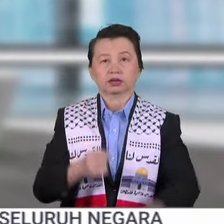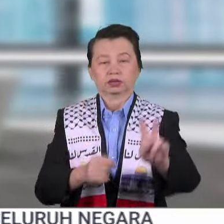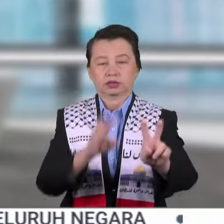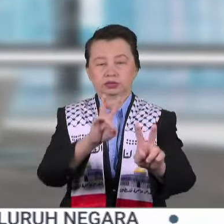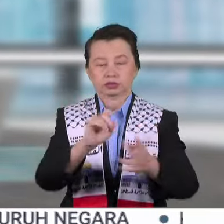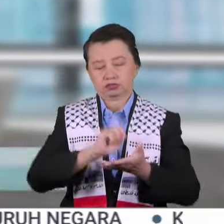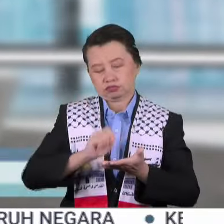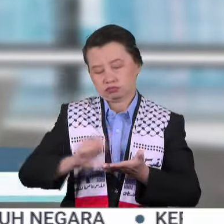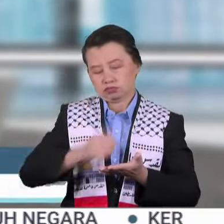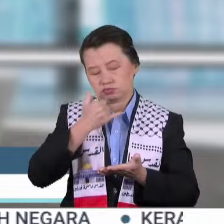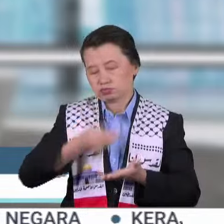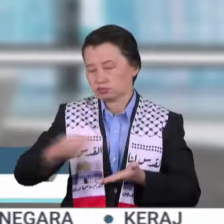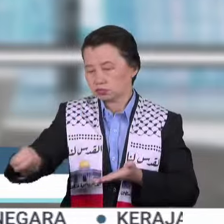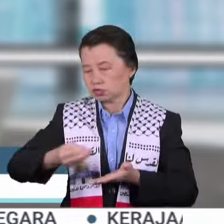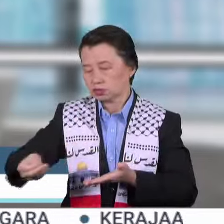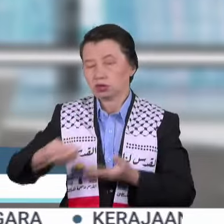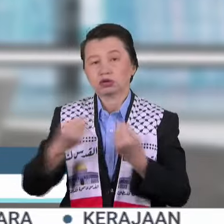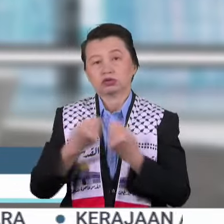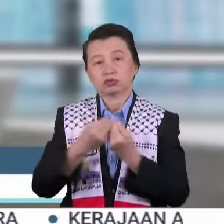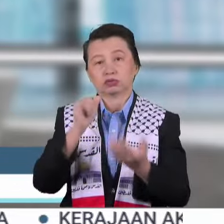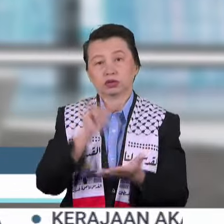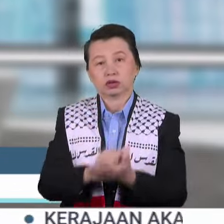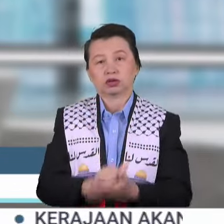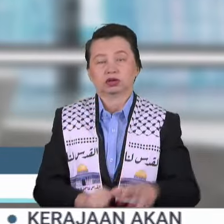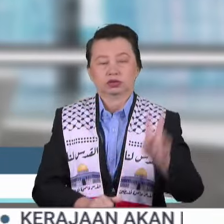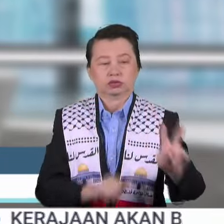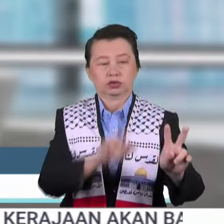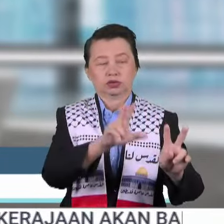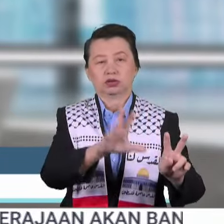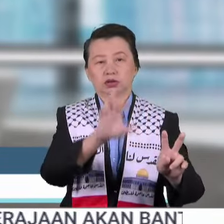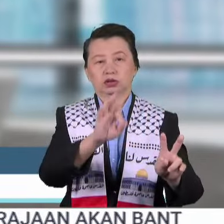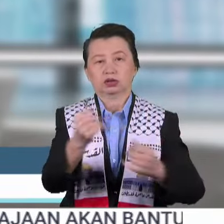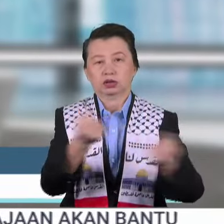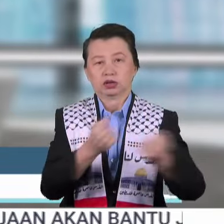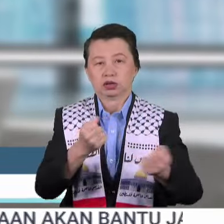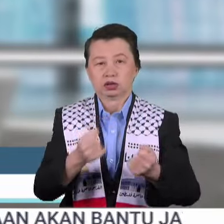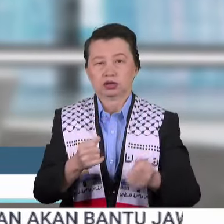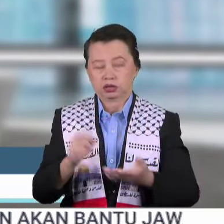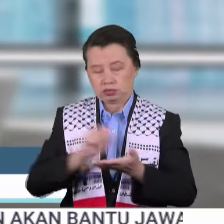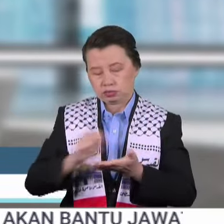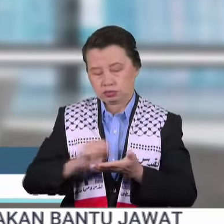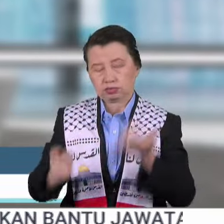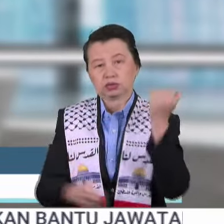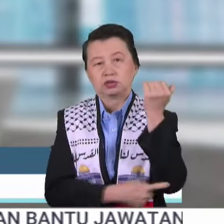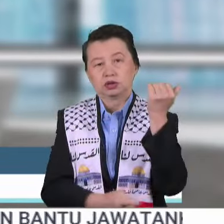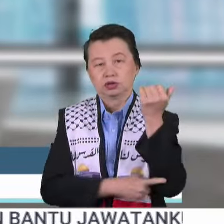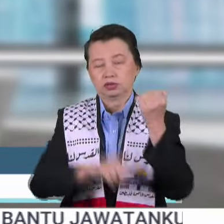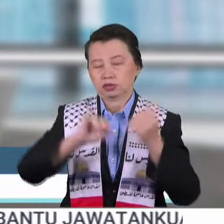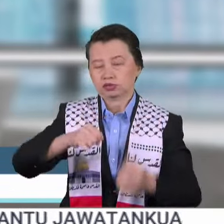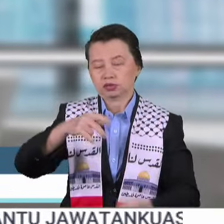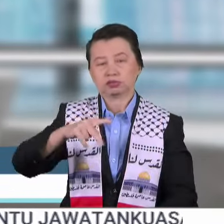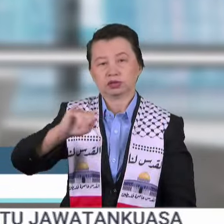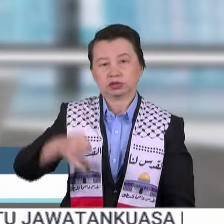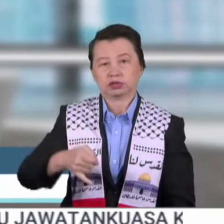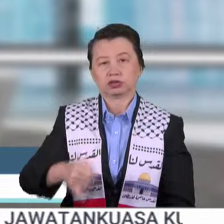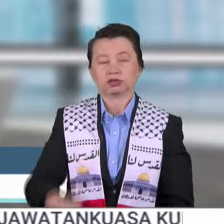275 notis dikeluarkan dan daripada jumlah itu, 239 kenderaan dikenakan saman JPJ kurungan